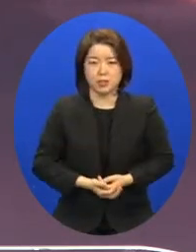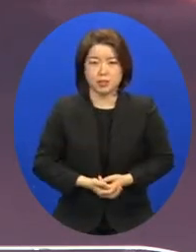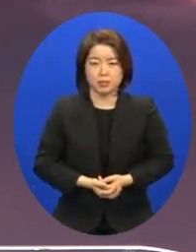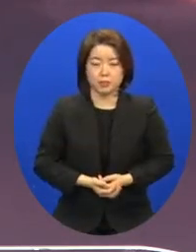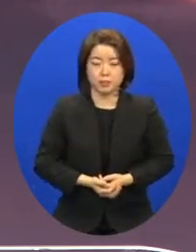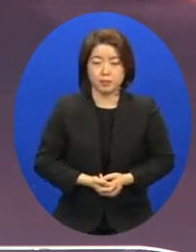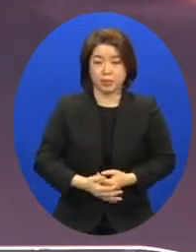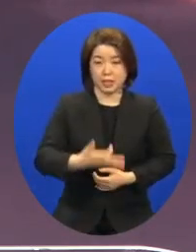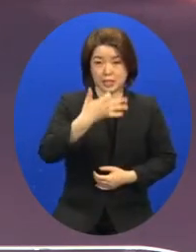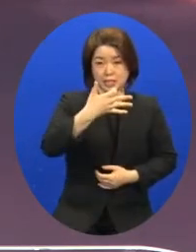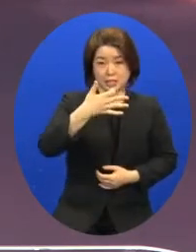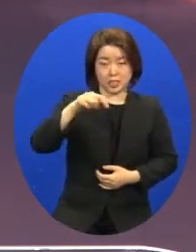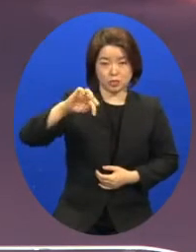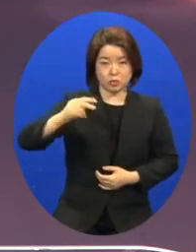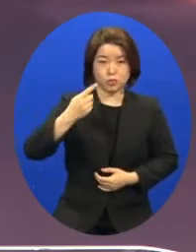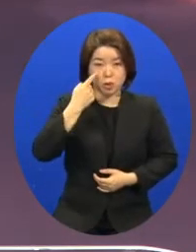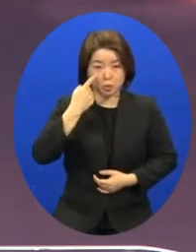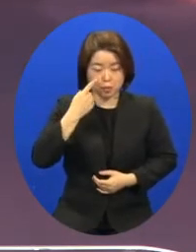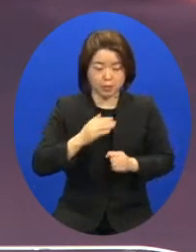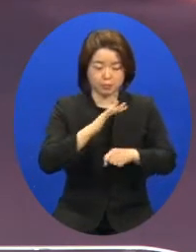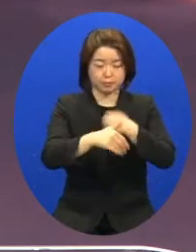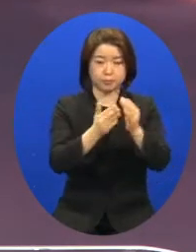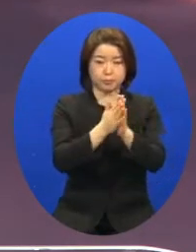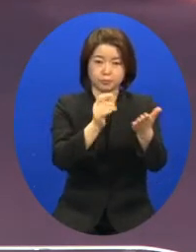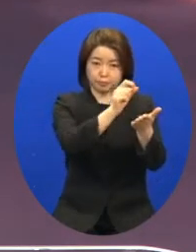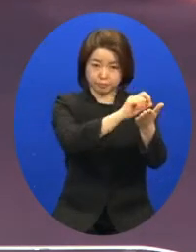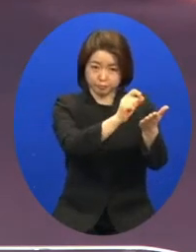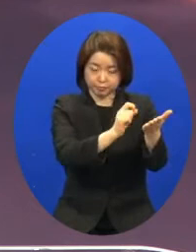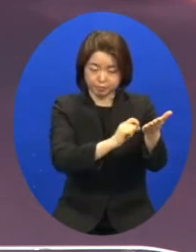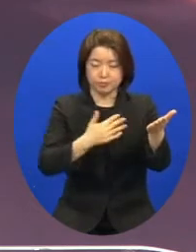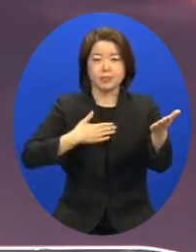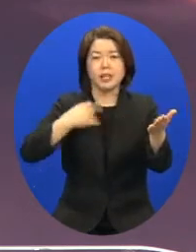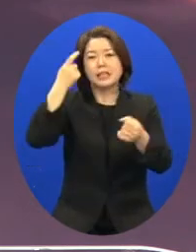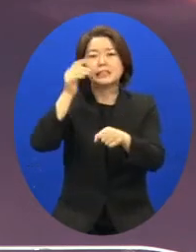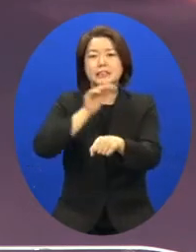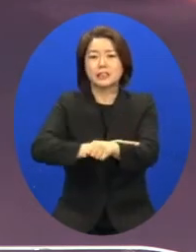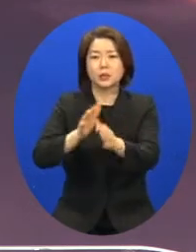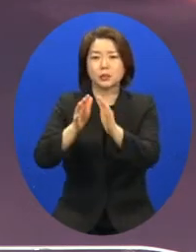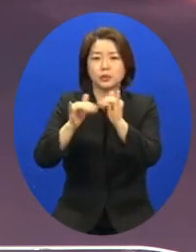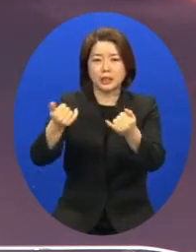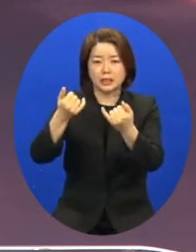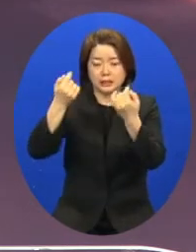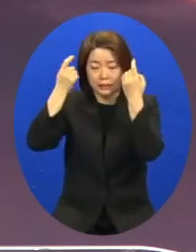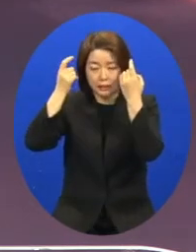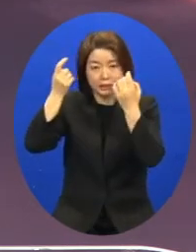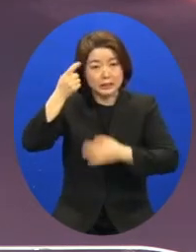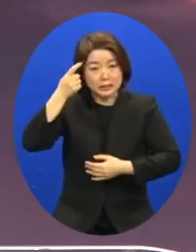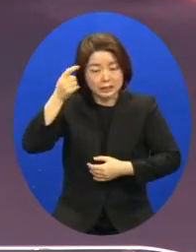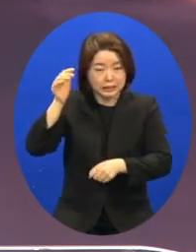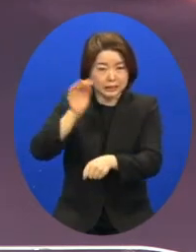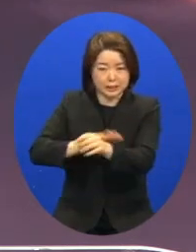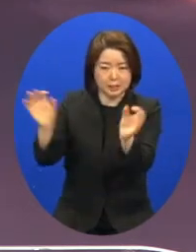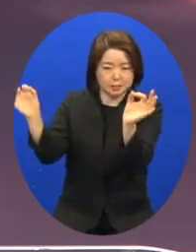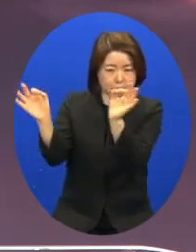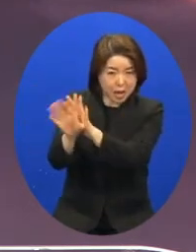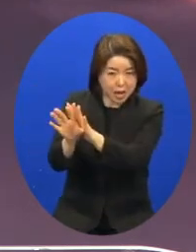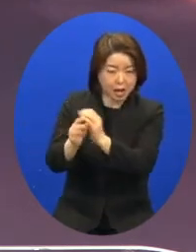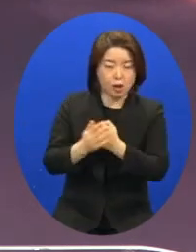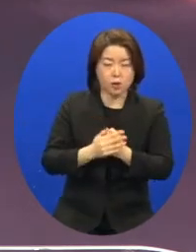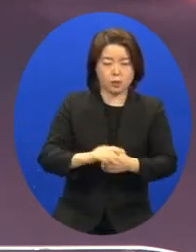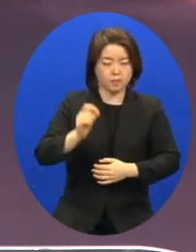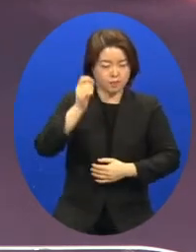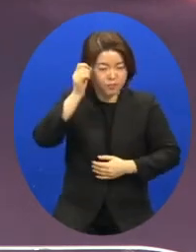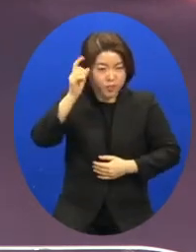것입니다. 19절에 보면 성경에 기록하기를 내가 지혜로운 자들의 지혜를 멸하고 총명한 자들의 총명을 폐할